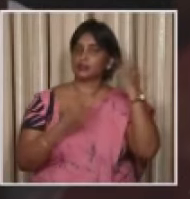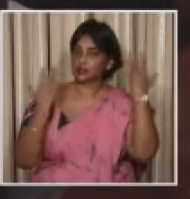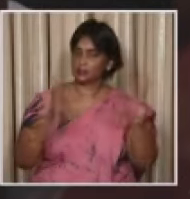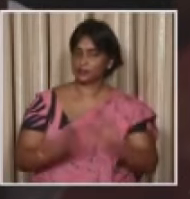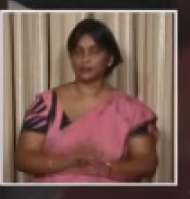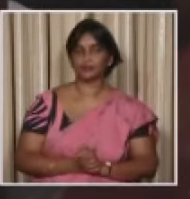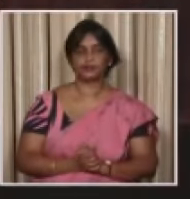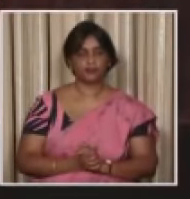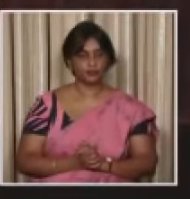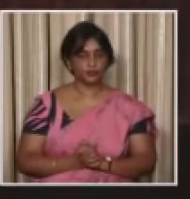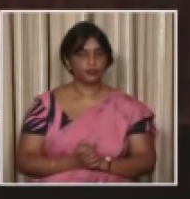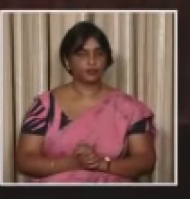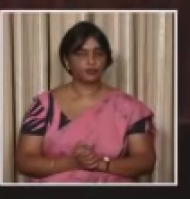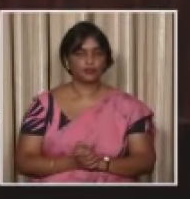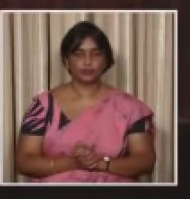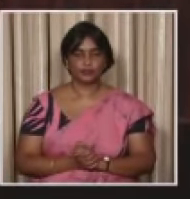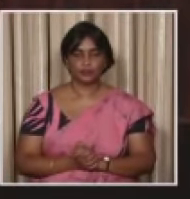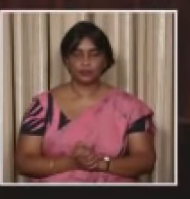අවසන් කරනවා.